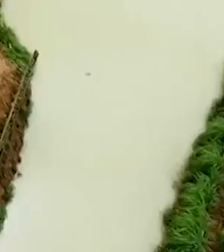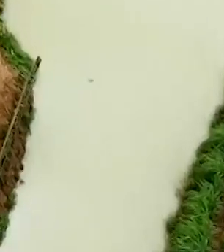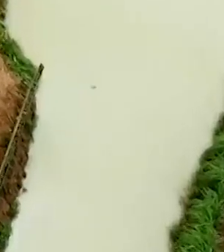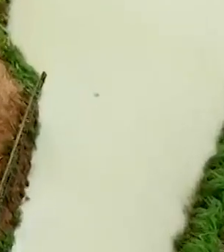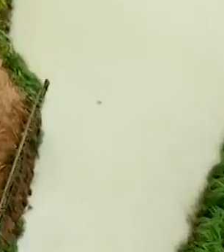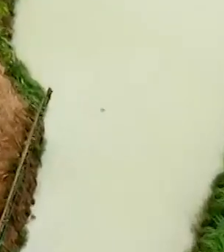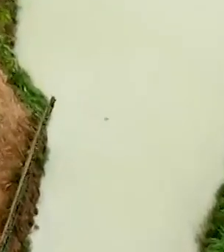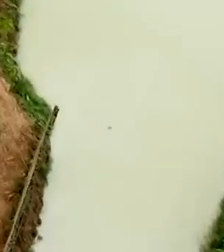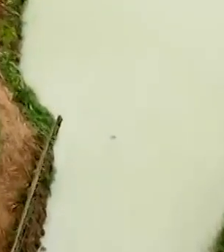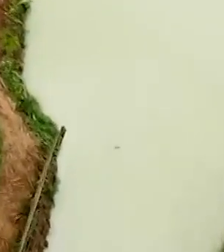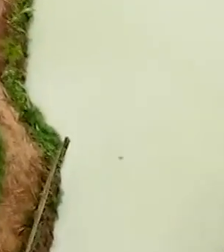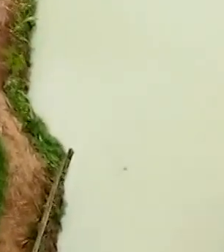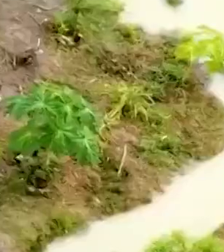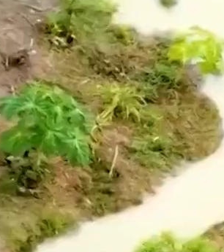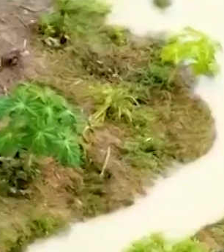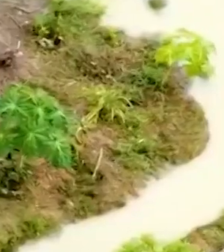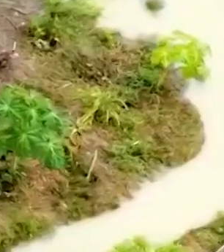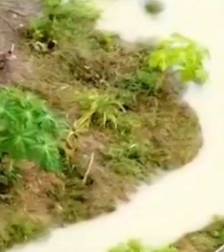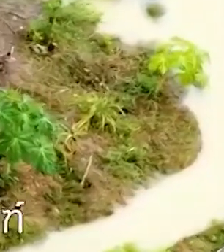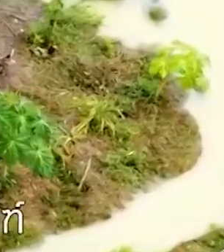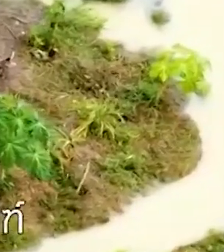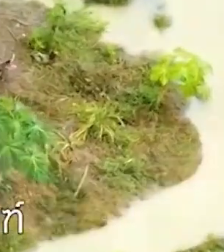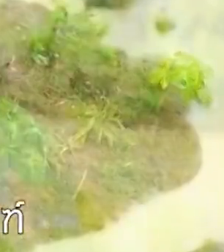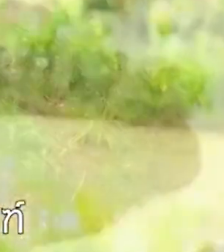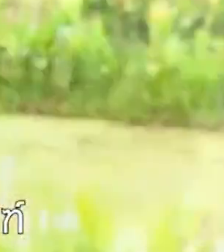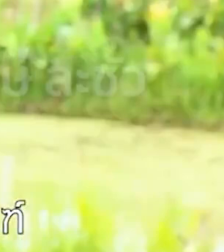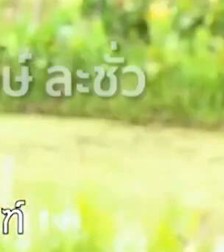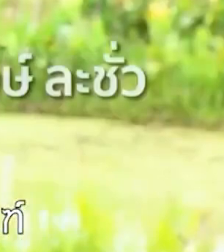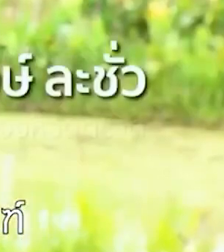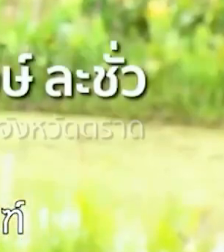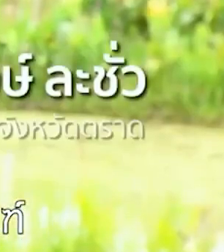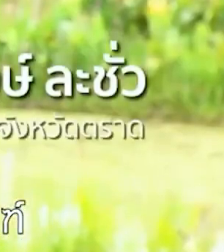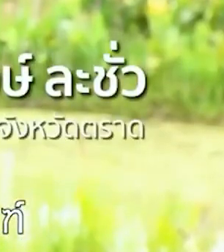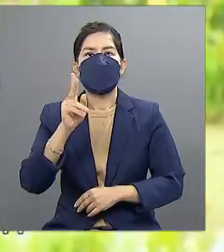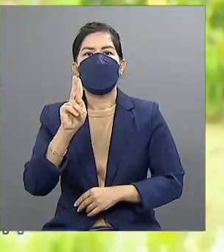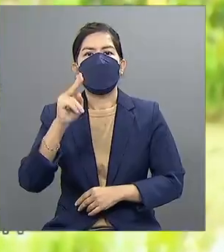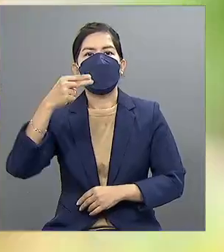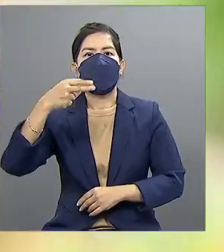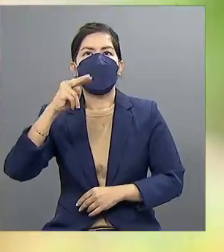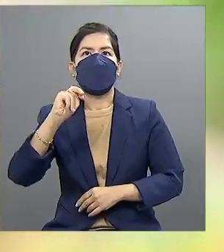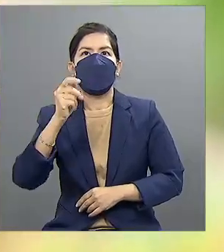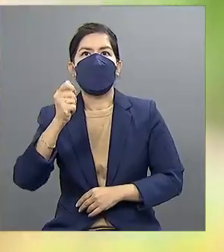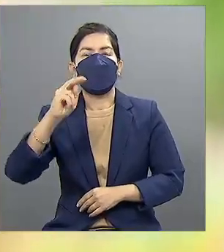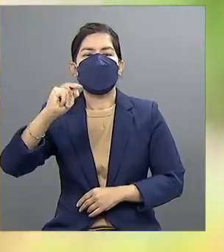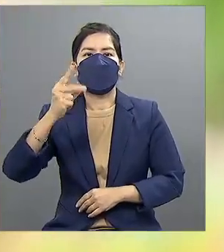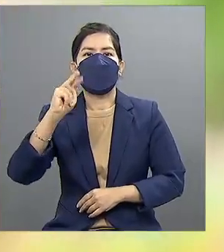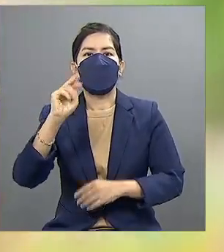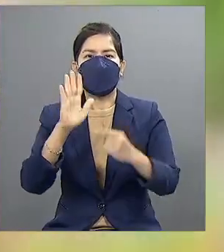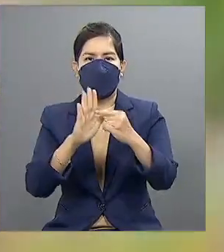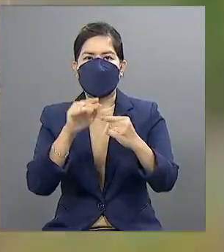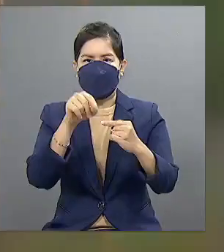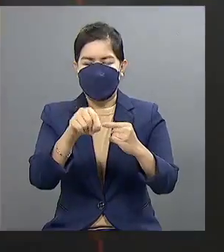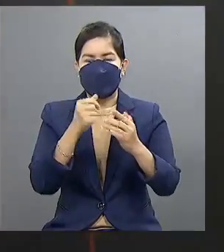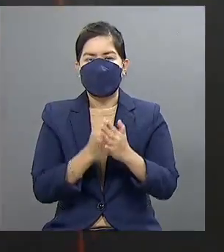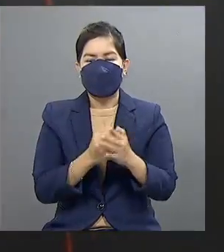ับจุดเริ่มต้นของโครงการโคกหนองนาโมเดลนะครับหรือว่าโคกหนองนาแห่งน้ำใจและความหวังนะครับเป็นโครงการพระราชทานของพระบาทส